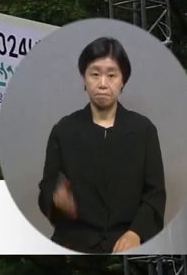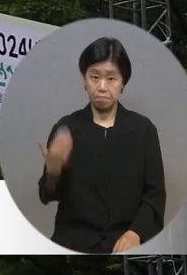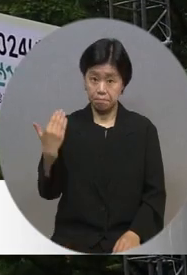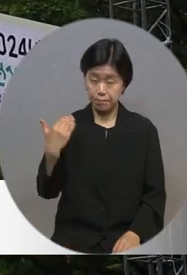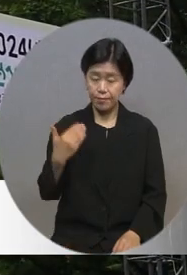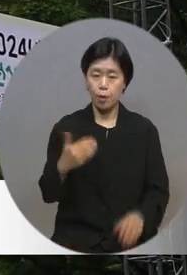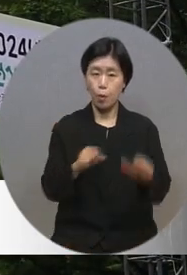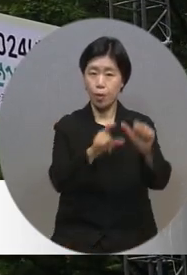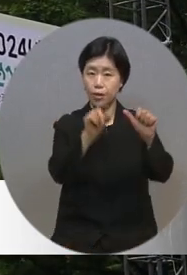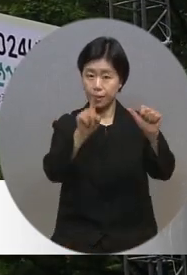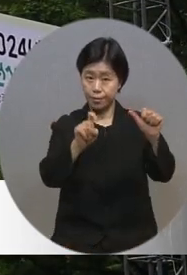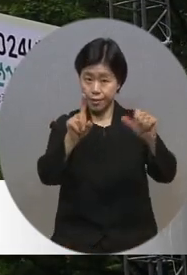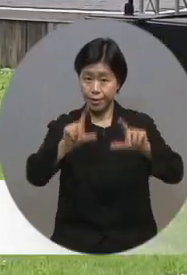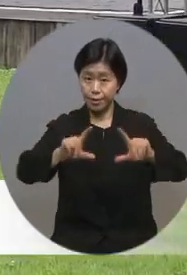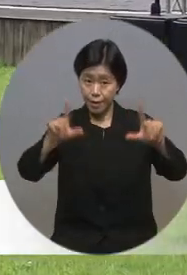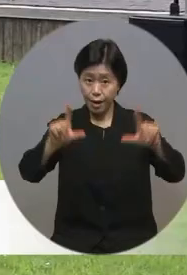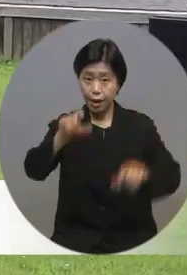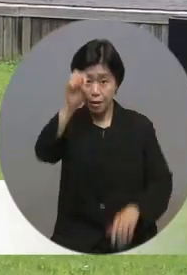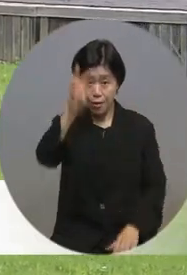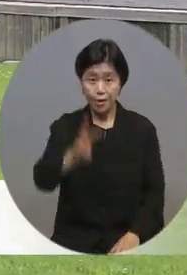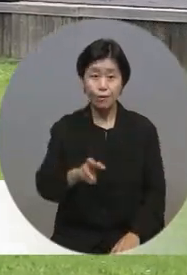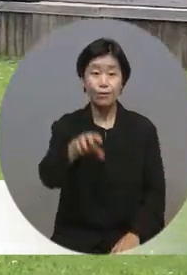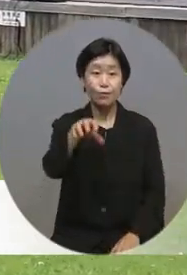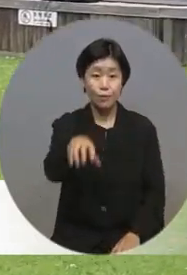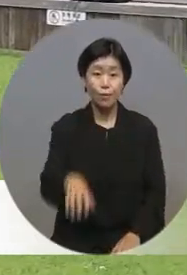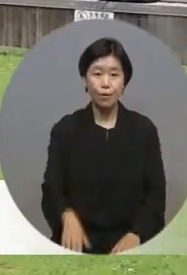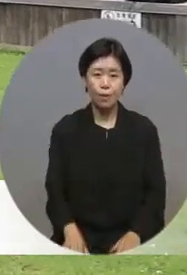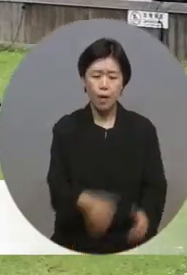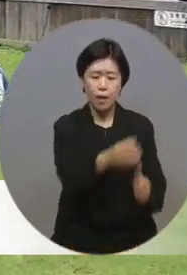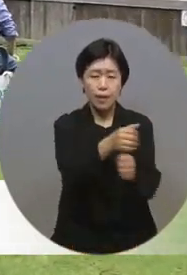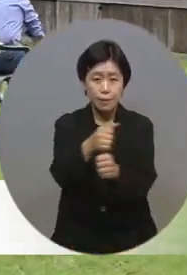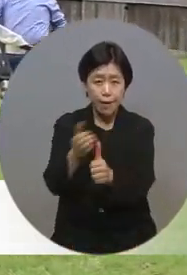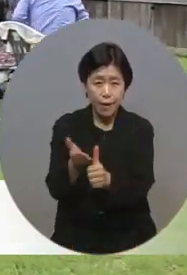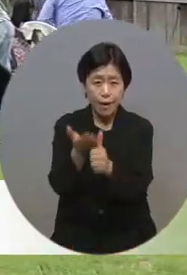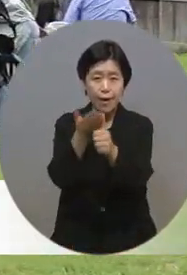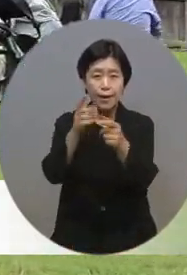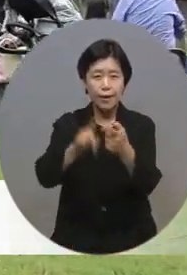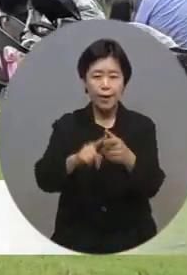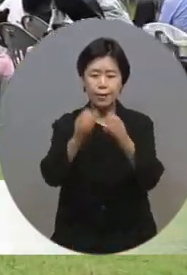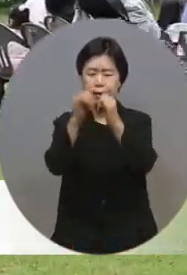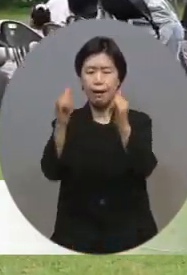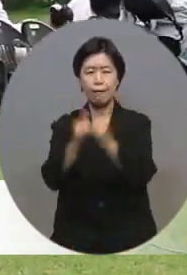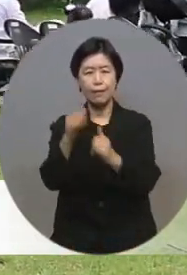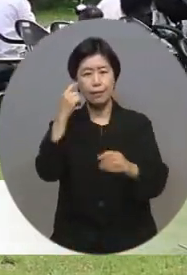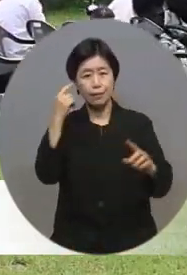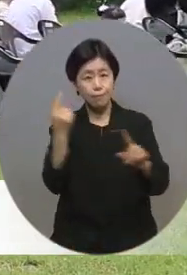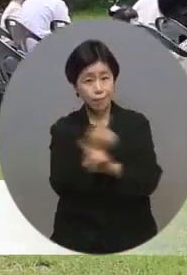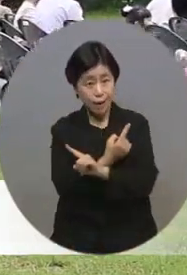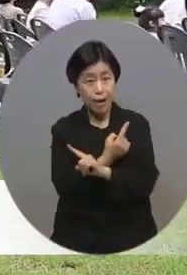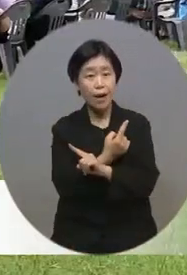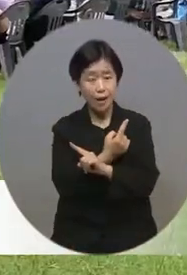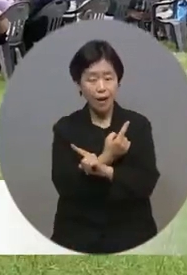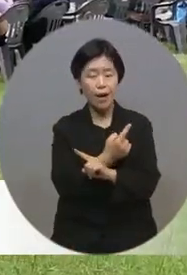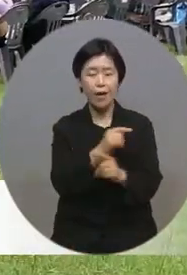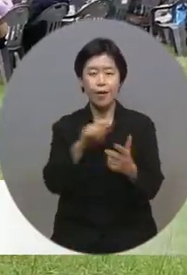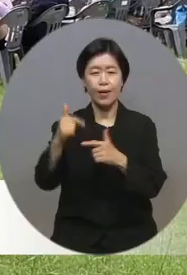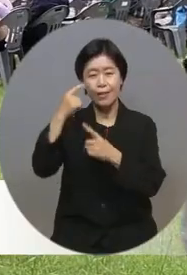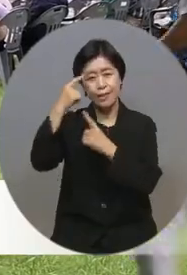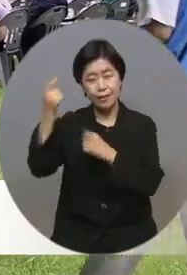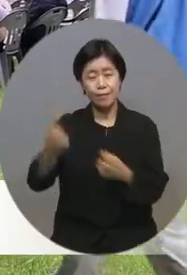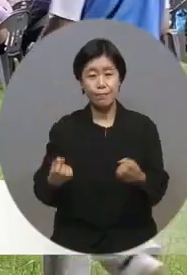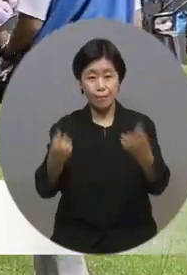11일 광주광역시 광주 패밀리랜드에서 입양에 대한 사회적 관심과 인식 개선을 위한 입양의 날 기념식이